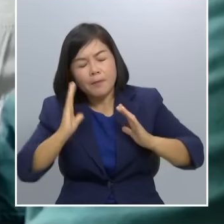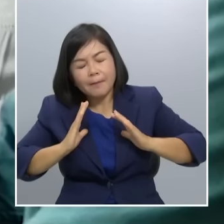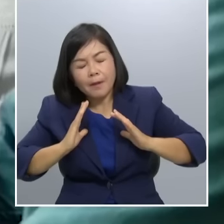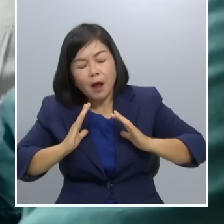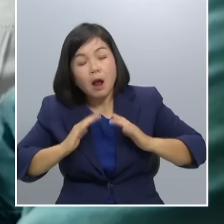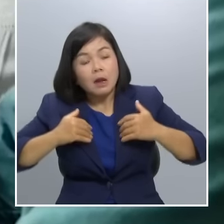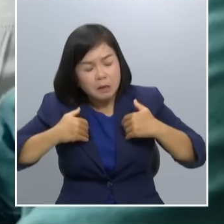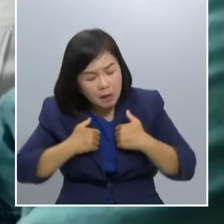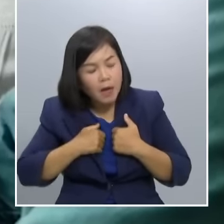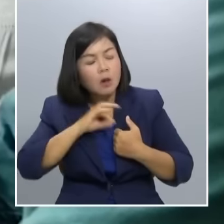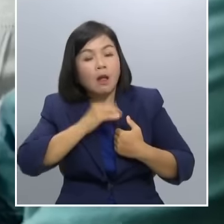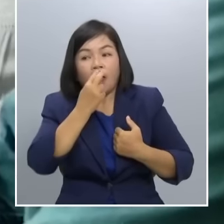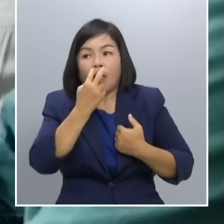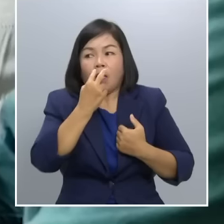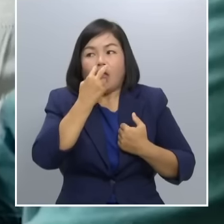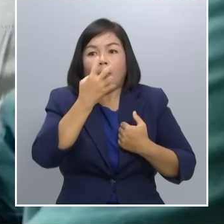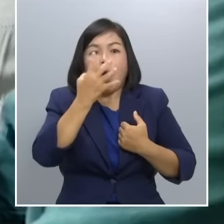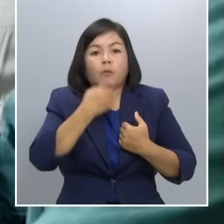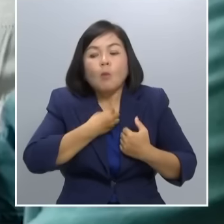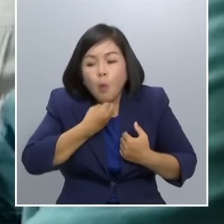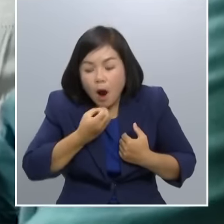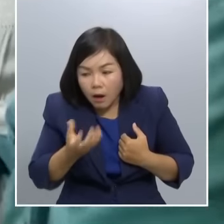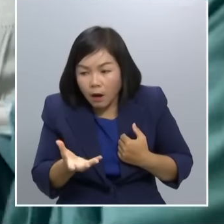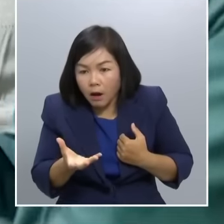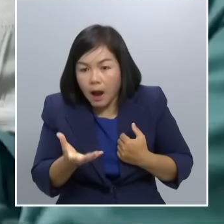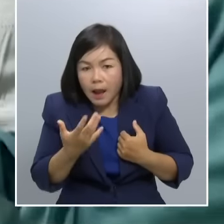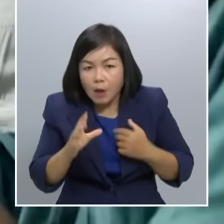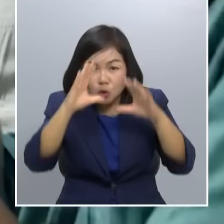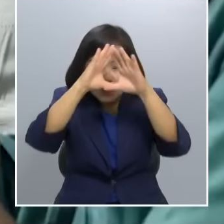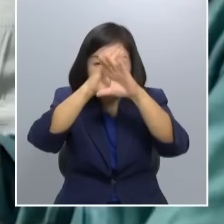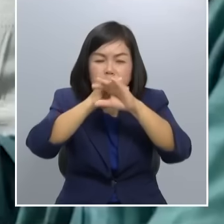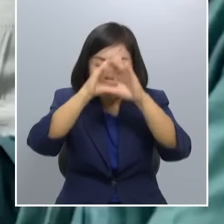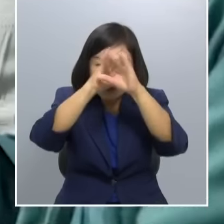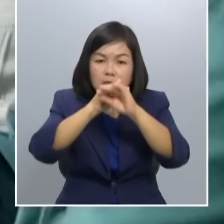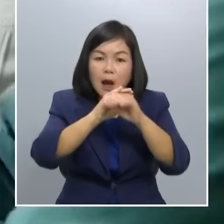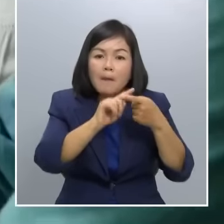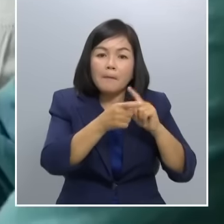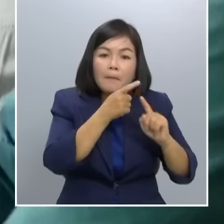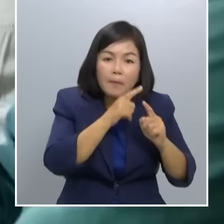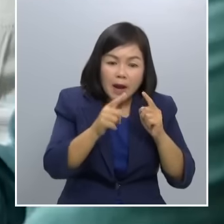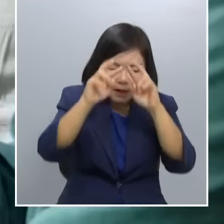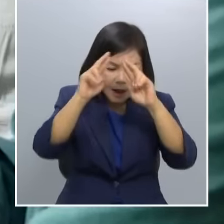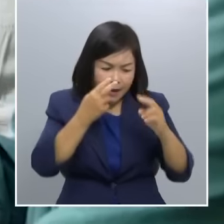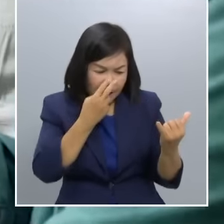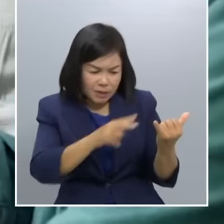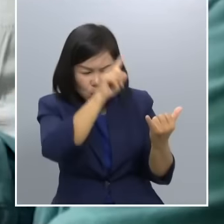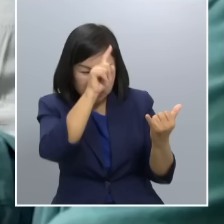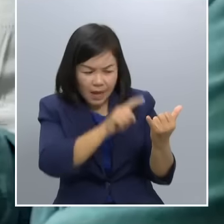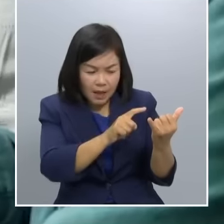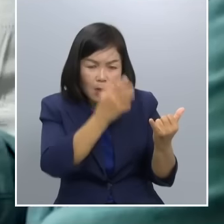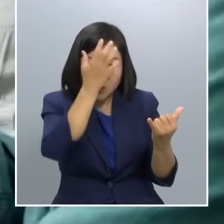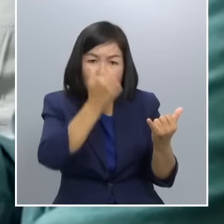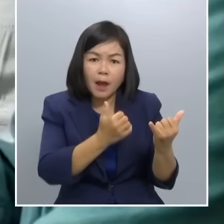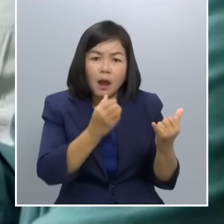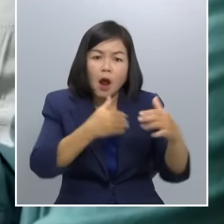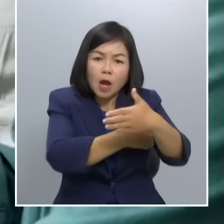อาการเหนื่อยหอบหายใจไม่สะดวกแล้วก็อาเจียนจนตอนดึกค่ะเพื่อนผู้ตายและเถ้าแก่เริ่มผิดสังเกต้าผู้ตายไม่ออก